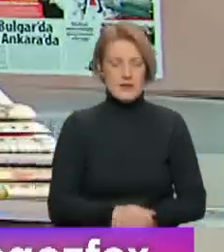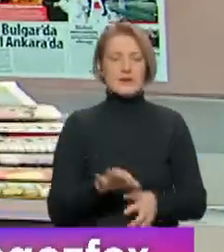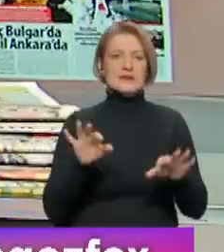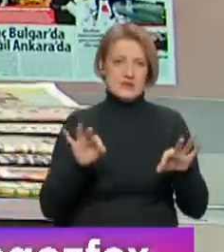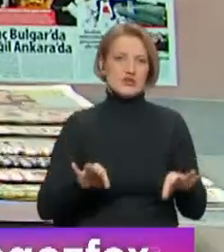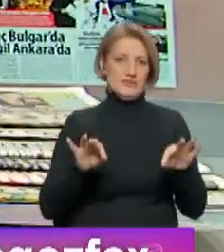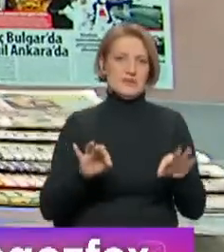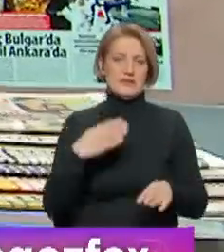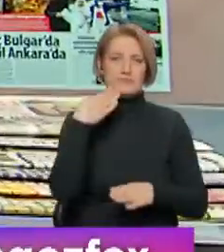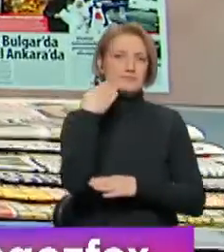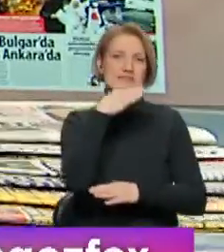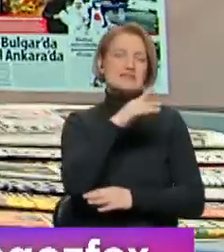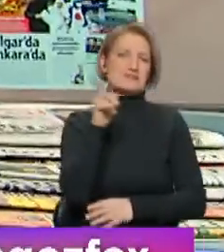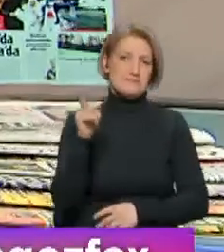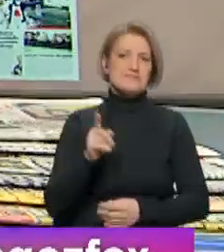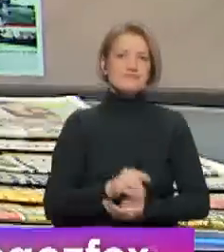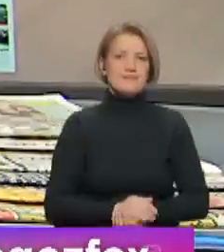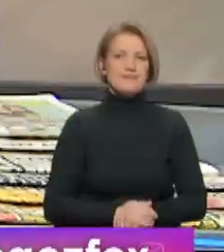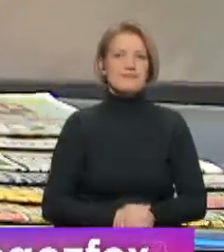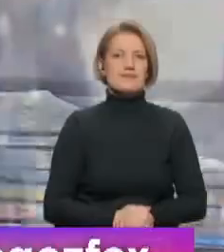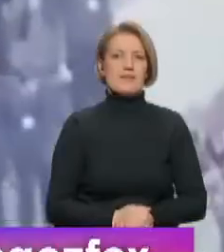Şimdi de Mısır'a gidiyoruz